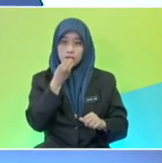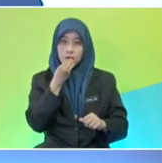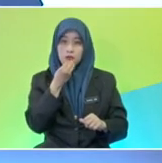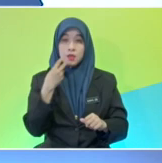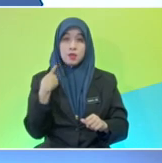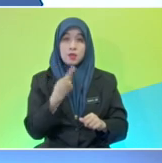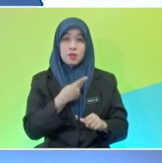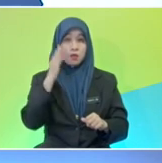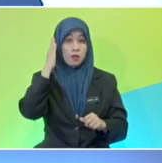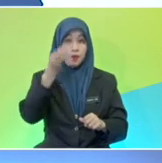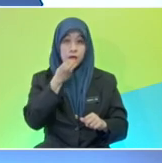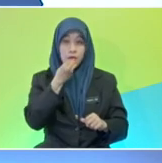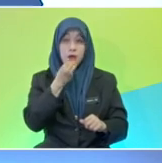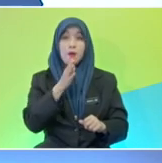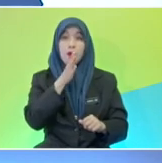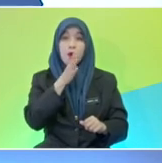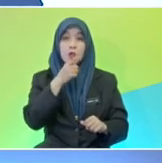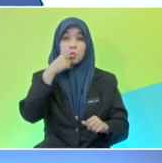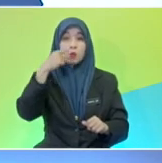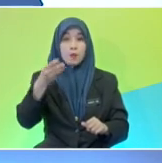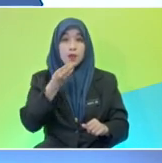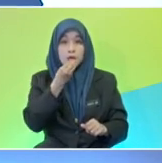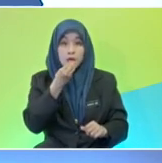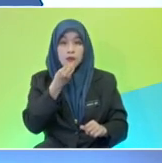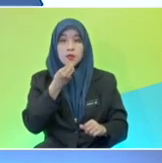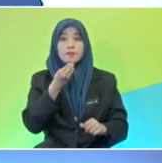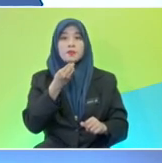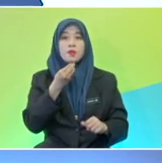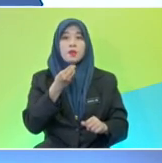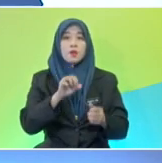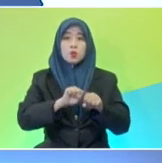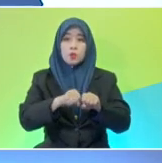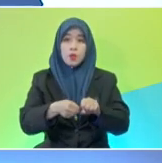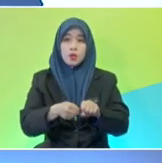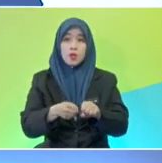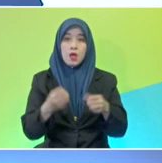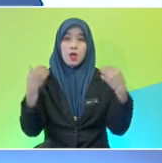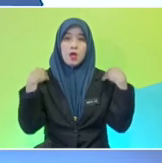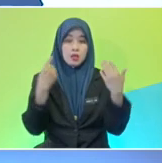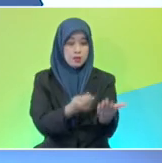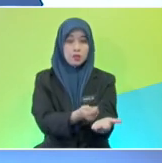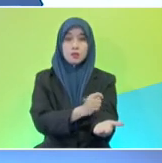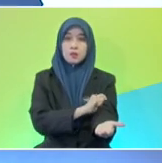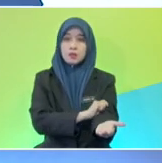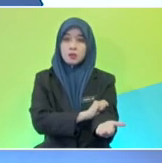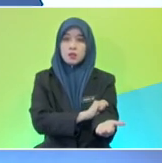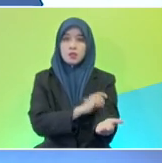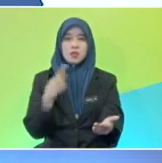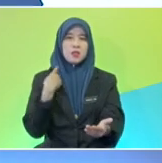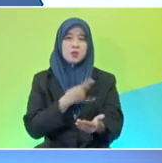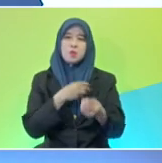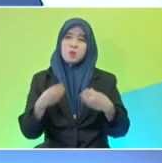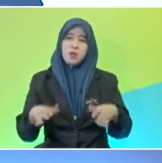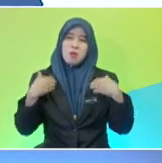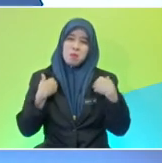akan makan tengah hari. Kita kena makan tengah hari supaya kita bertenaga. Betul. Sebab kita dah penat dari pagi,